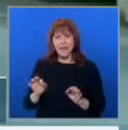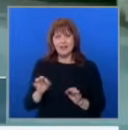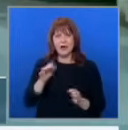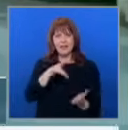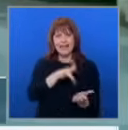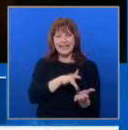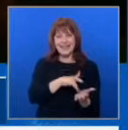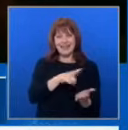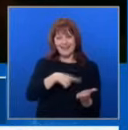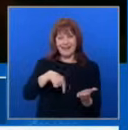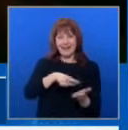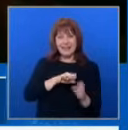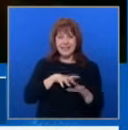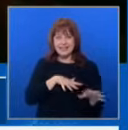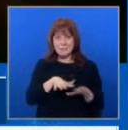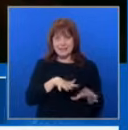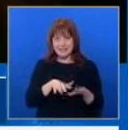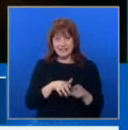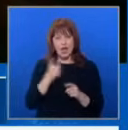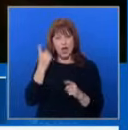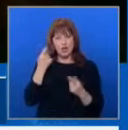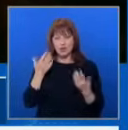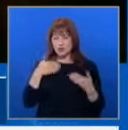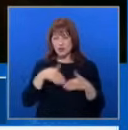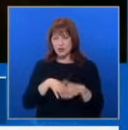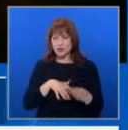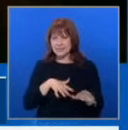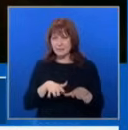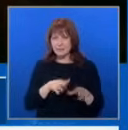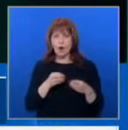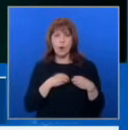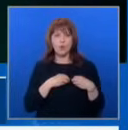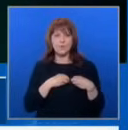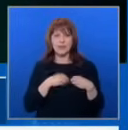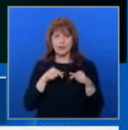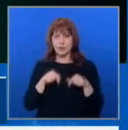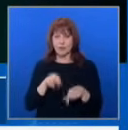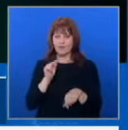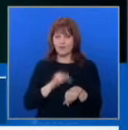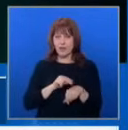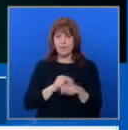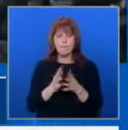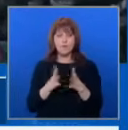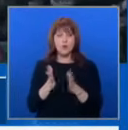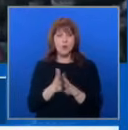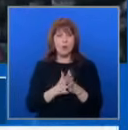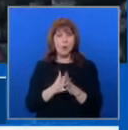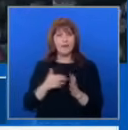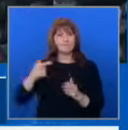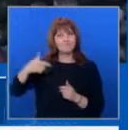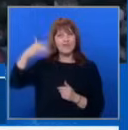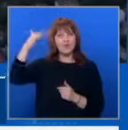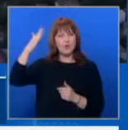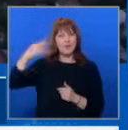на основното огнище. Земетресението с нощи от 4,3 степен усетихме силно и тук в Пловдив. Много хора, особено по високите етажи